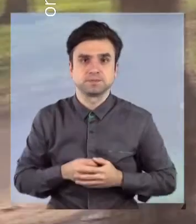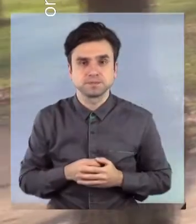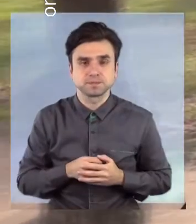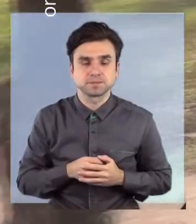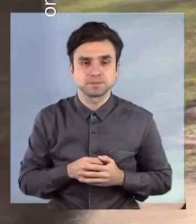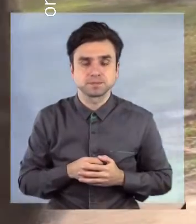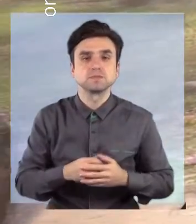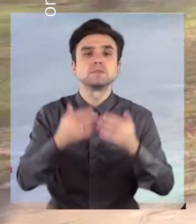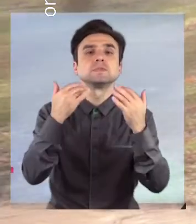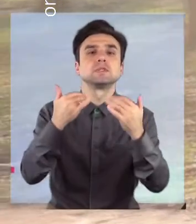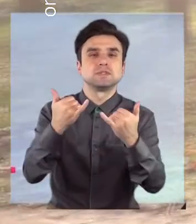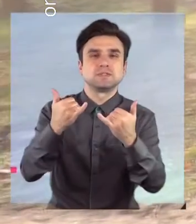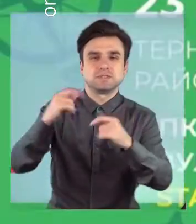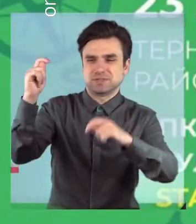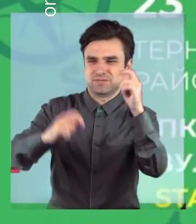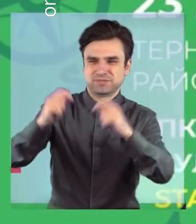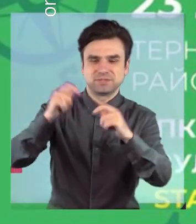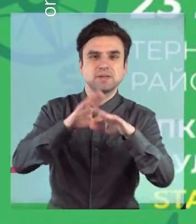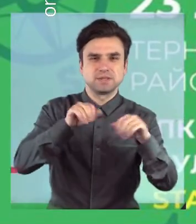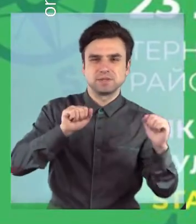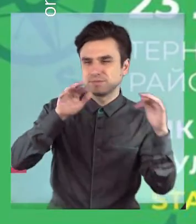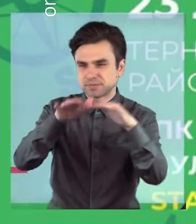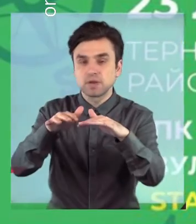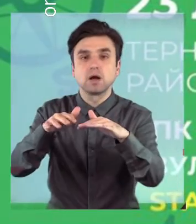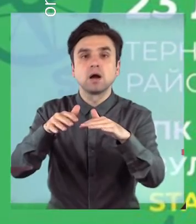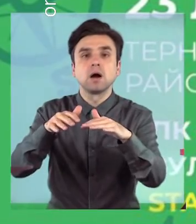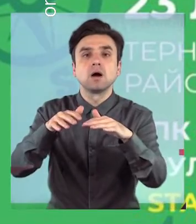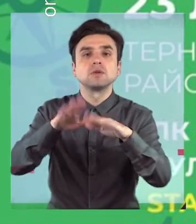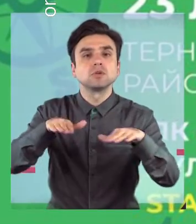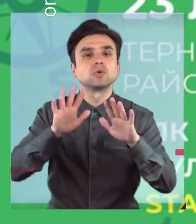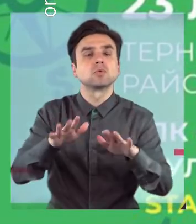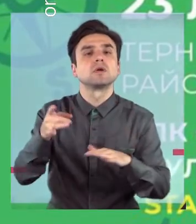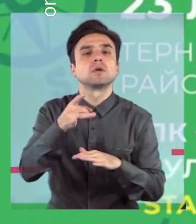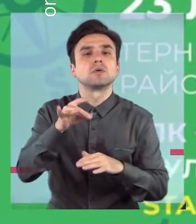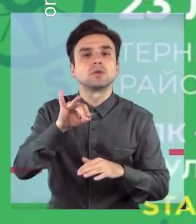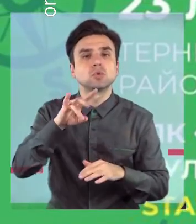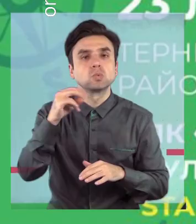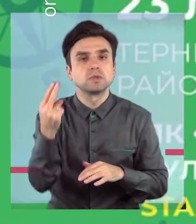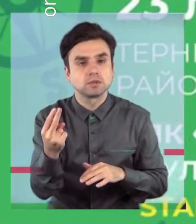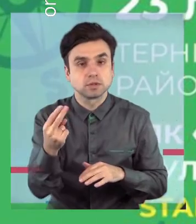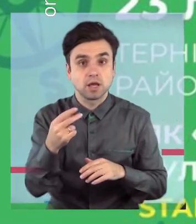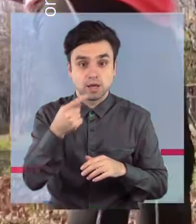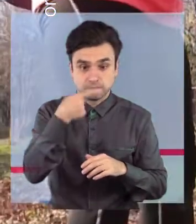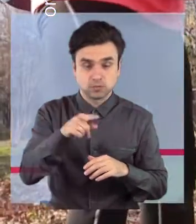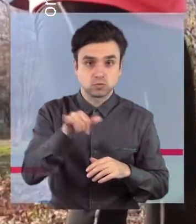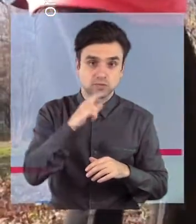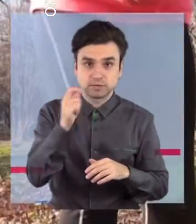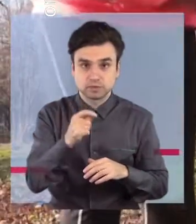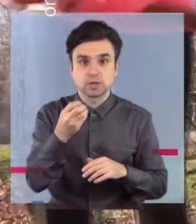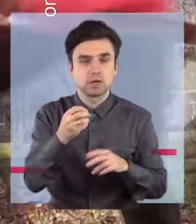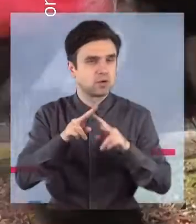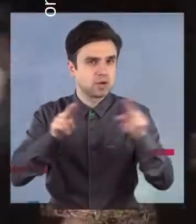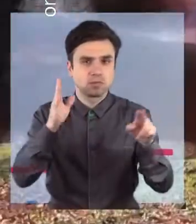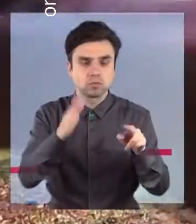League взяли участь школярі зі шкіл Інгульця. А ось цими вихідними подібні заходи пройдуть в Покровському та Тернівському районах.